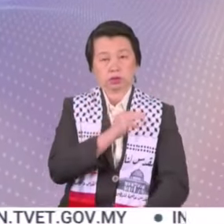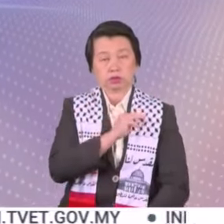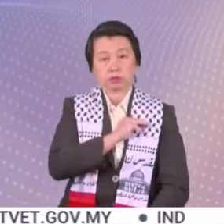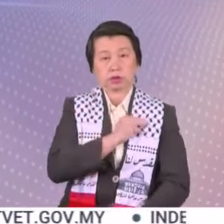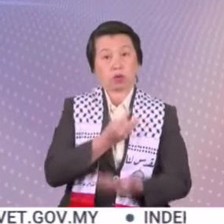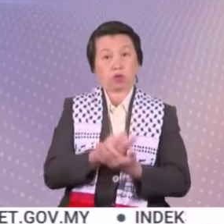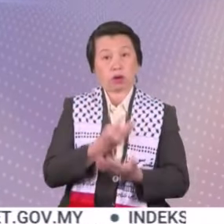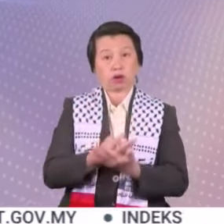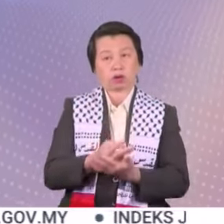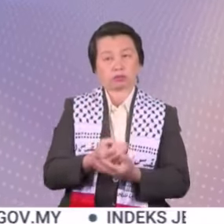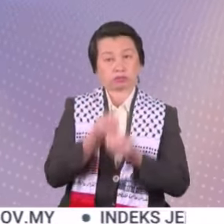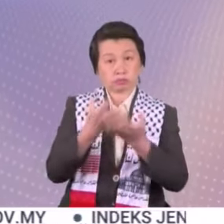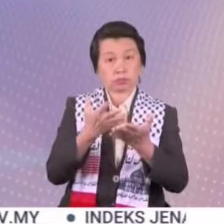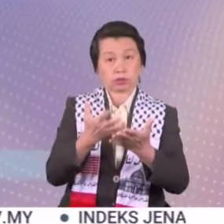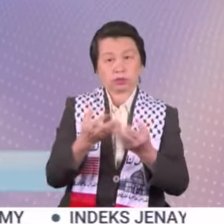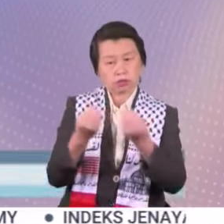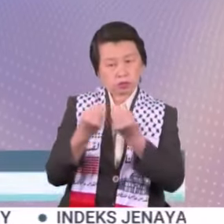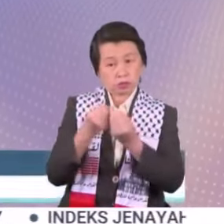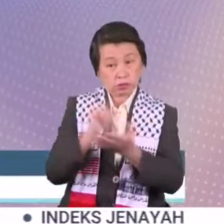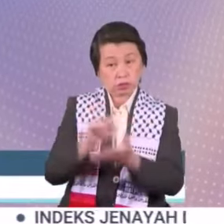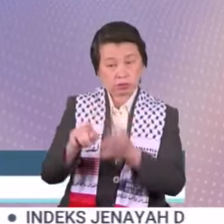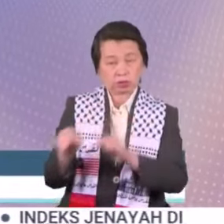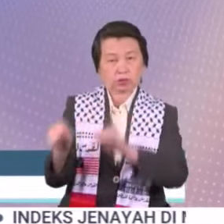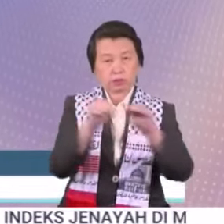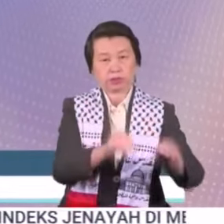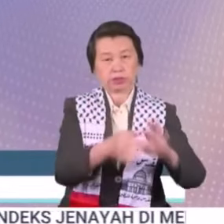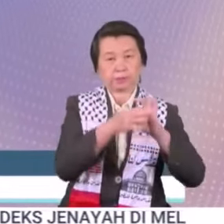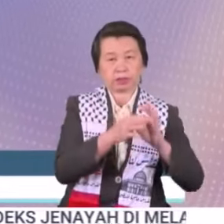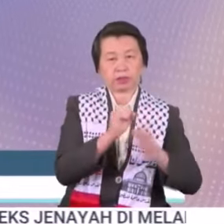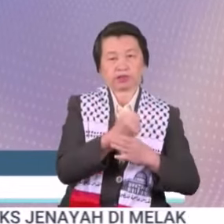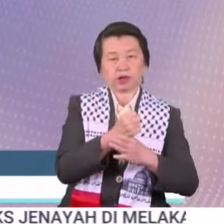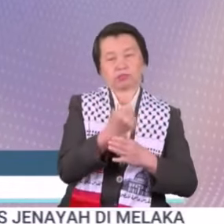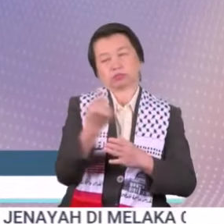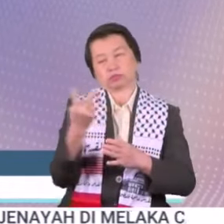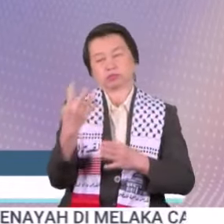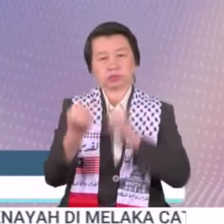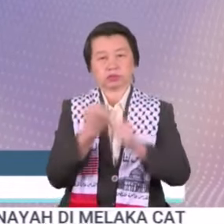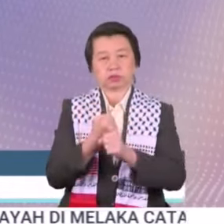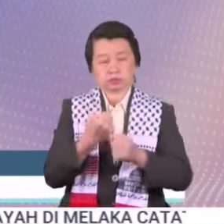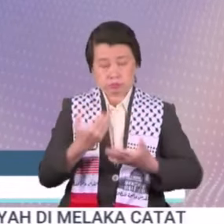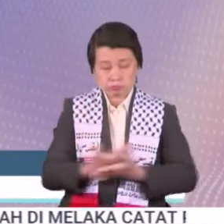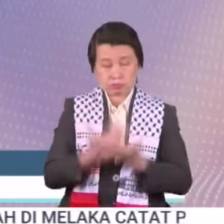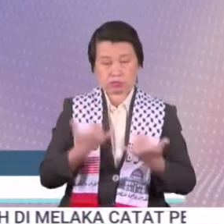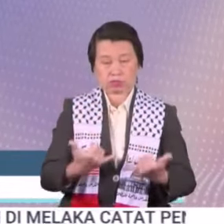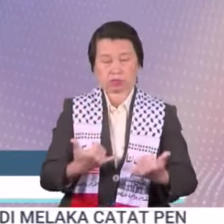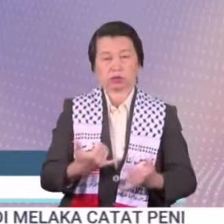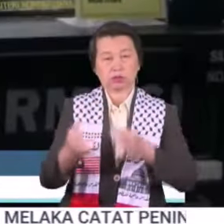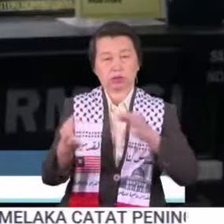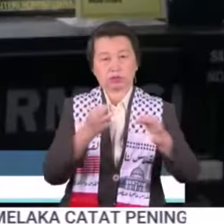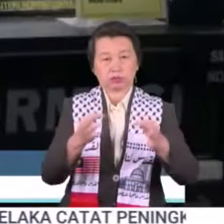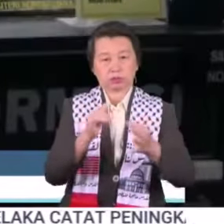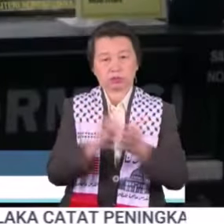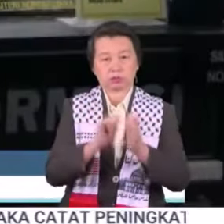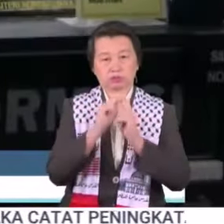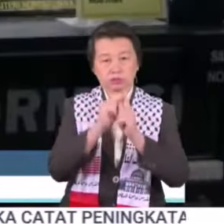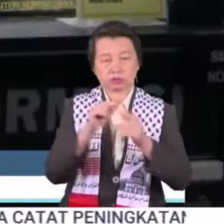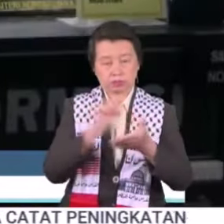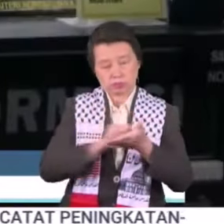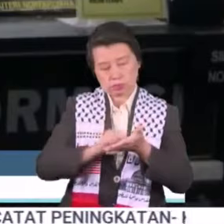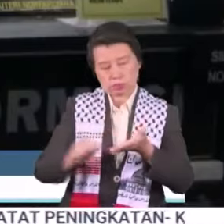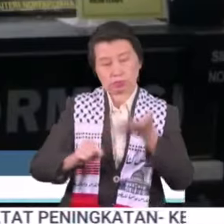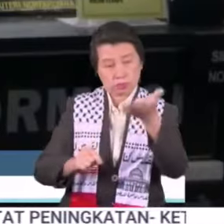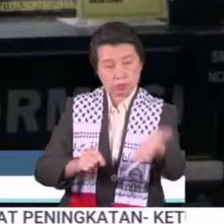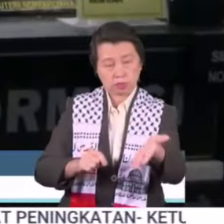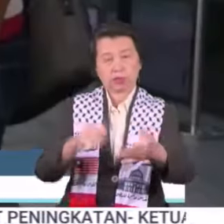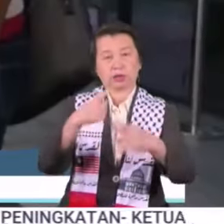memaklumkan anggaran itu berdasarkan trend pindah milik saham dalam beberapa tahun terkini menjelaskannya menerusi jawapan bertulis di